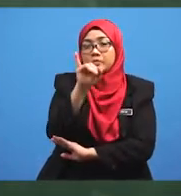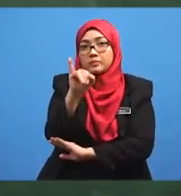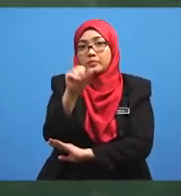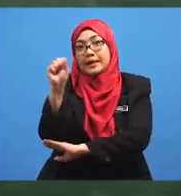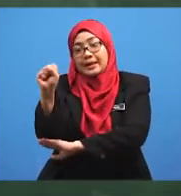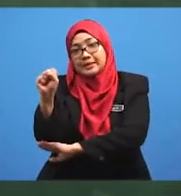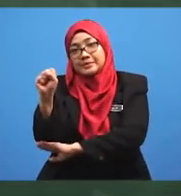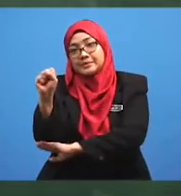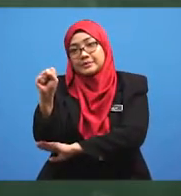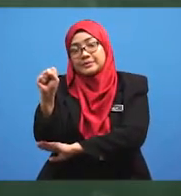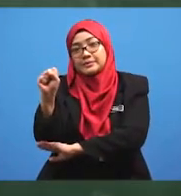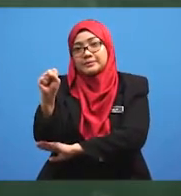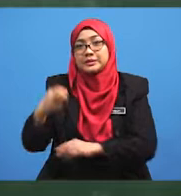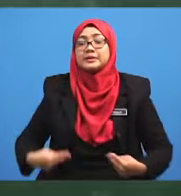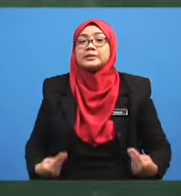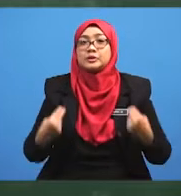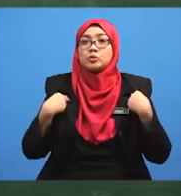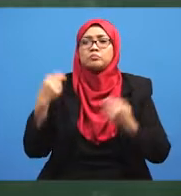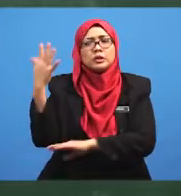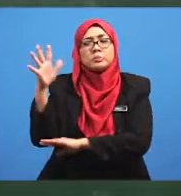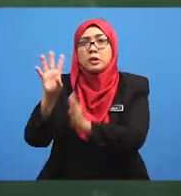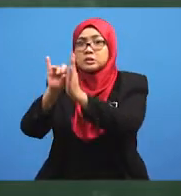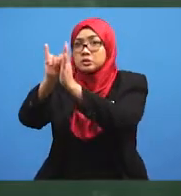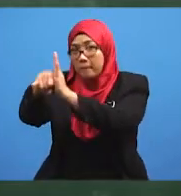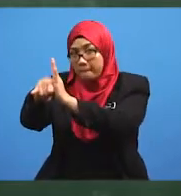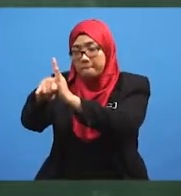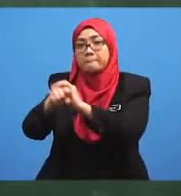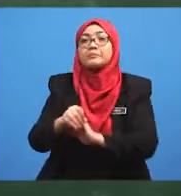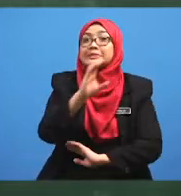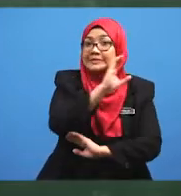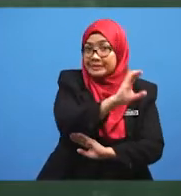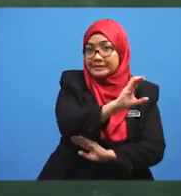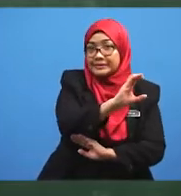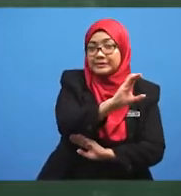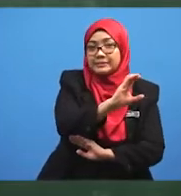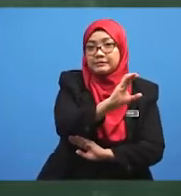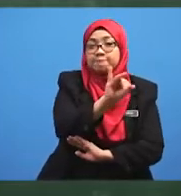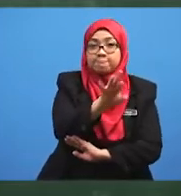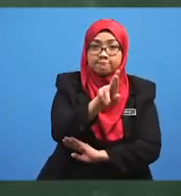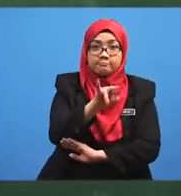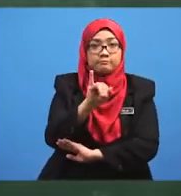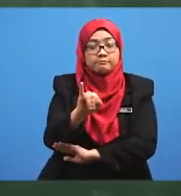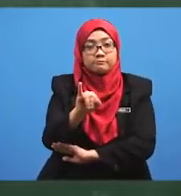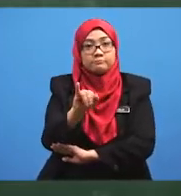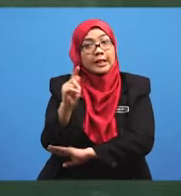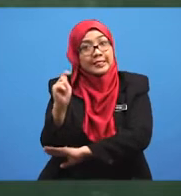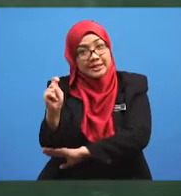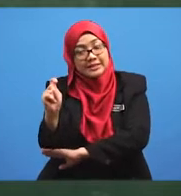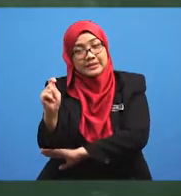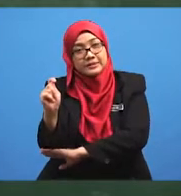radioisotop S, separuh hayatnya 15 jam. C, radioisotopnya jenis